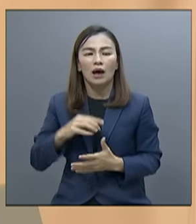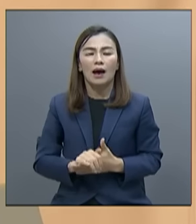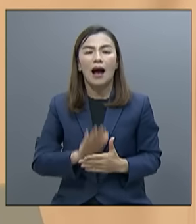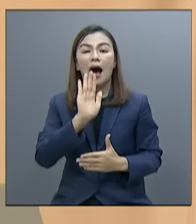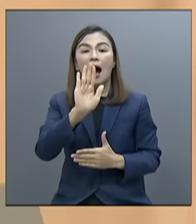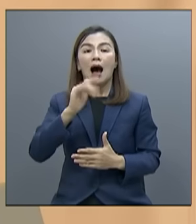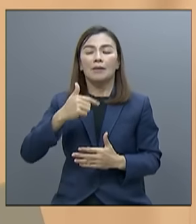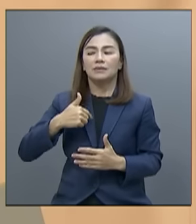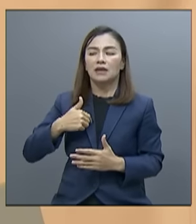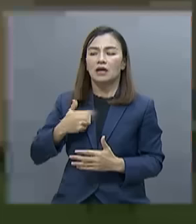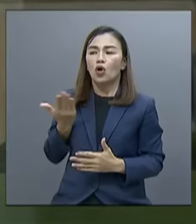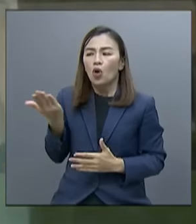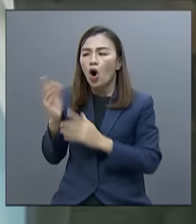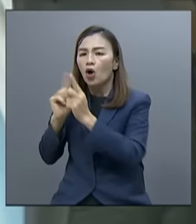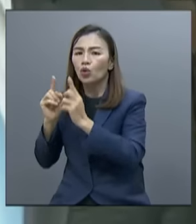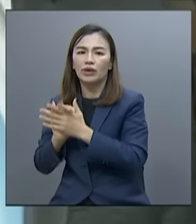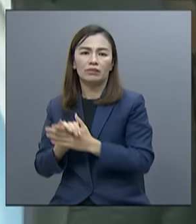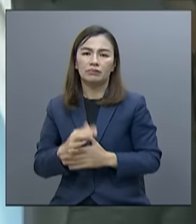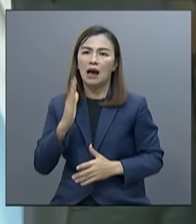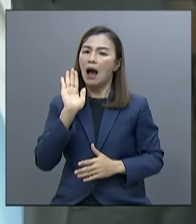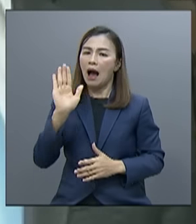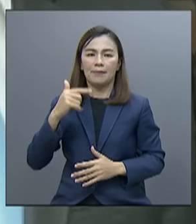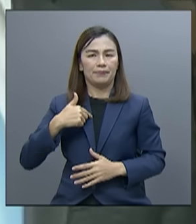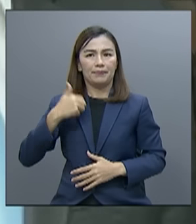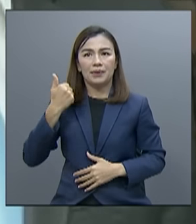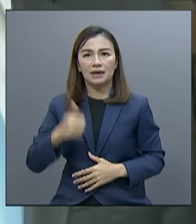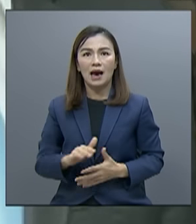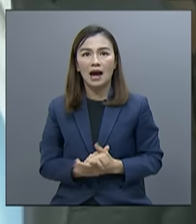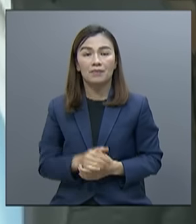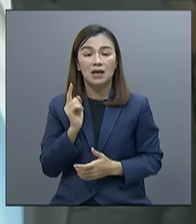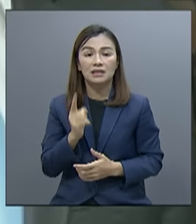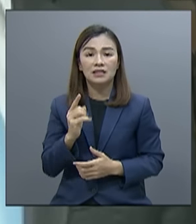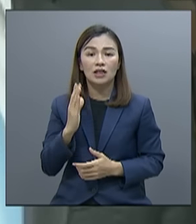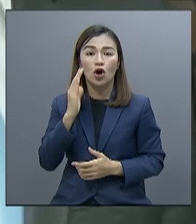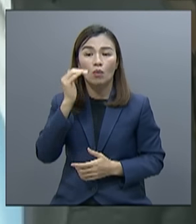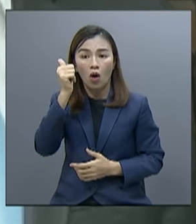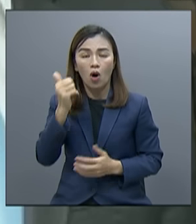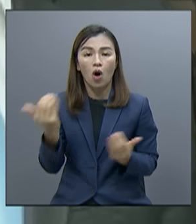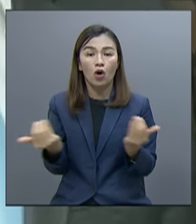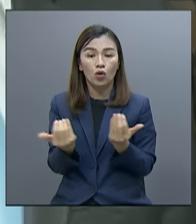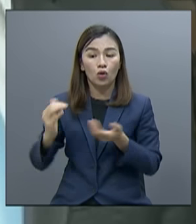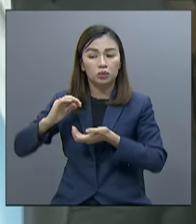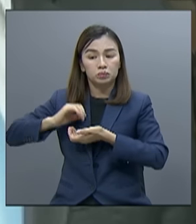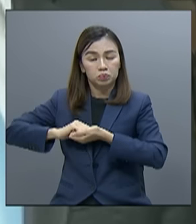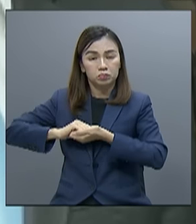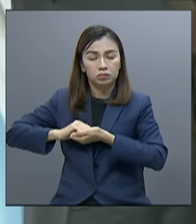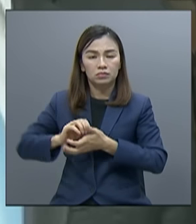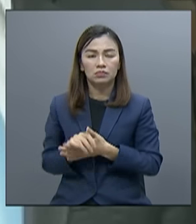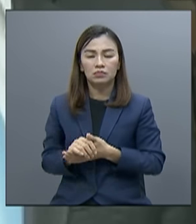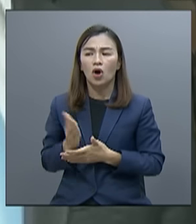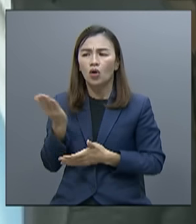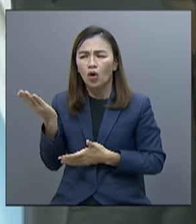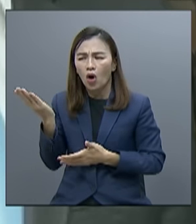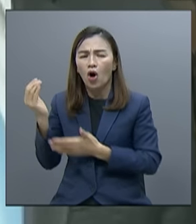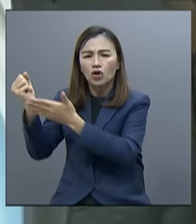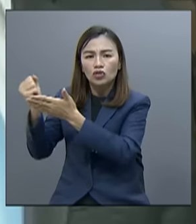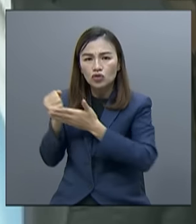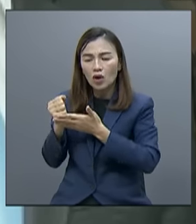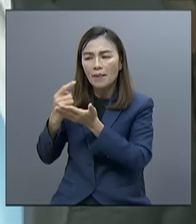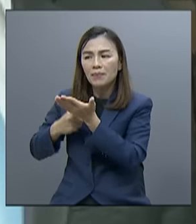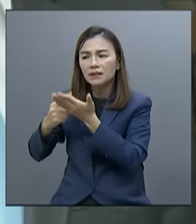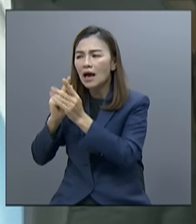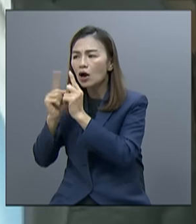องขอคำแนะนำจากท่านด้วย คือถ้าเป็นความสัมพันธ์พ่อลูกการใช้คำแนะนำปรึกษาในเชิงส่วนตัวเขาทำได้อยู่แล้ว